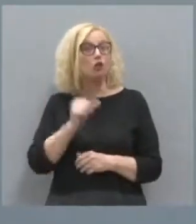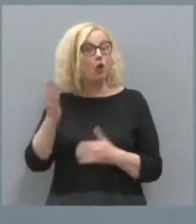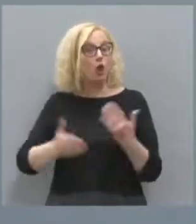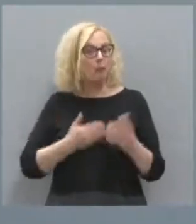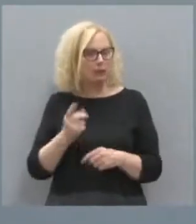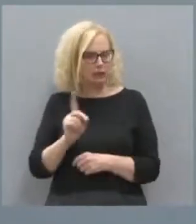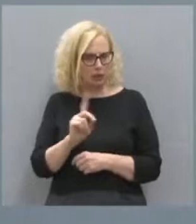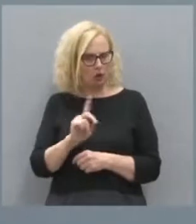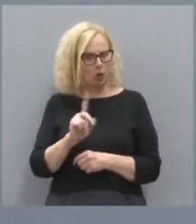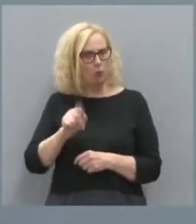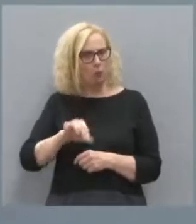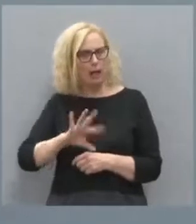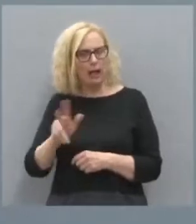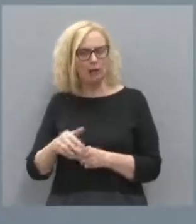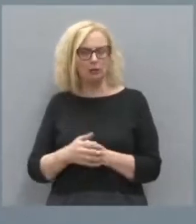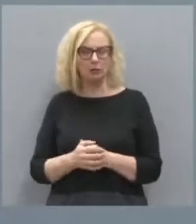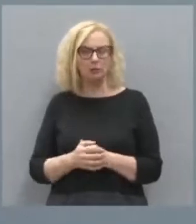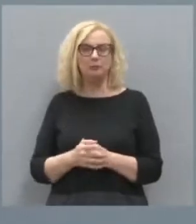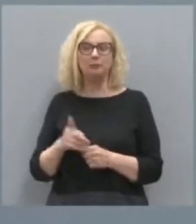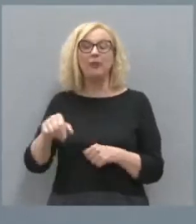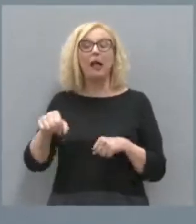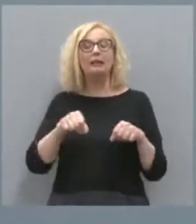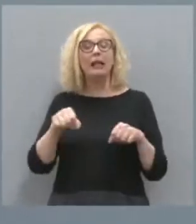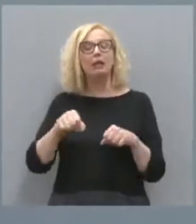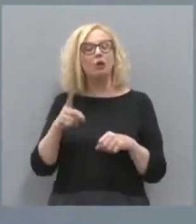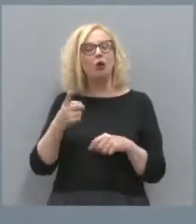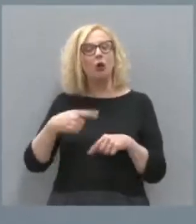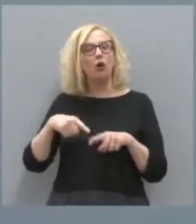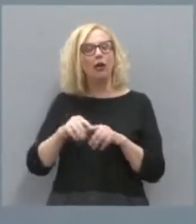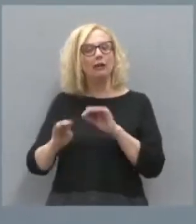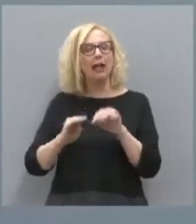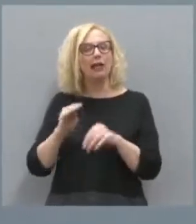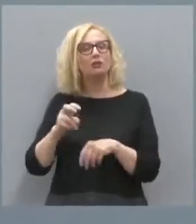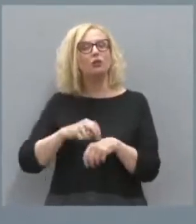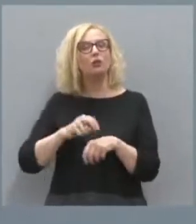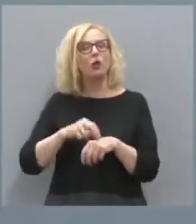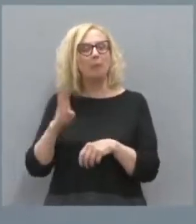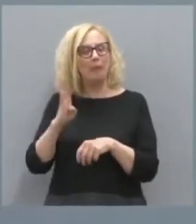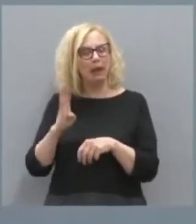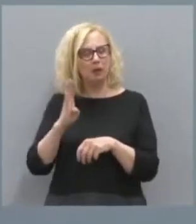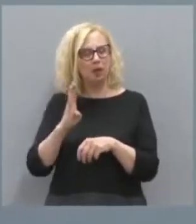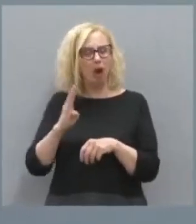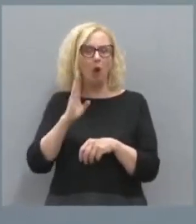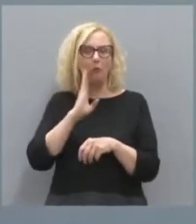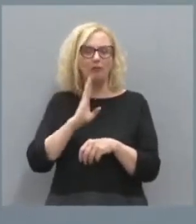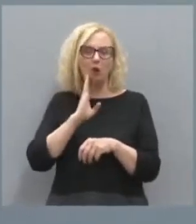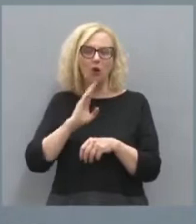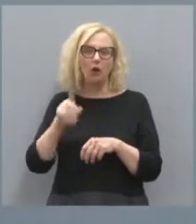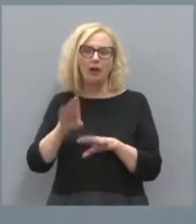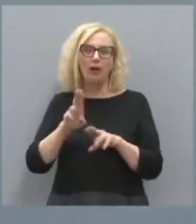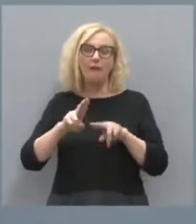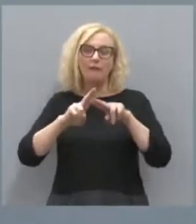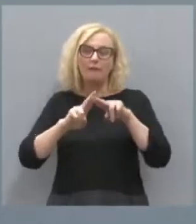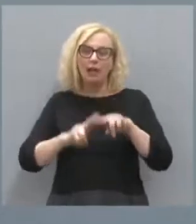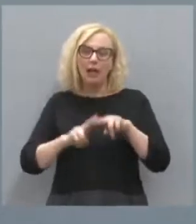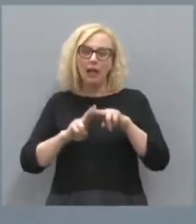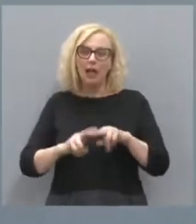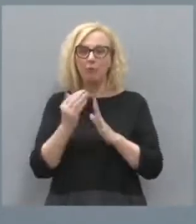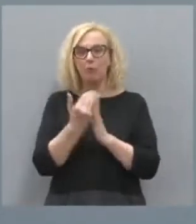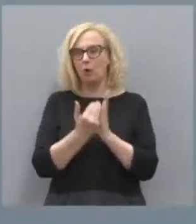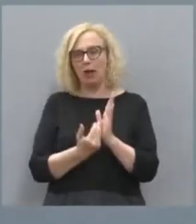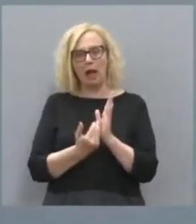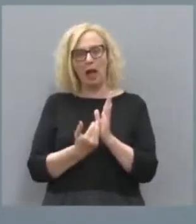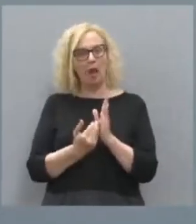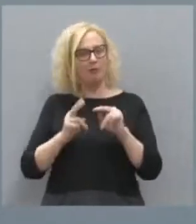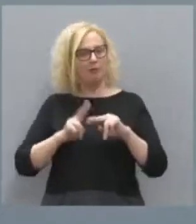al direttore soc al dottor benetollo di salvaguardare il più possibile ciò che era programmato ed è